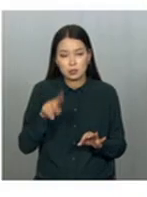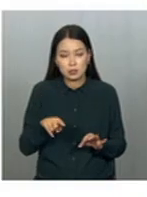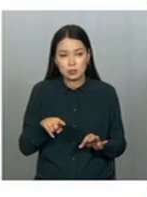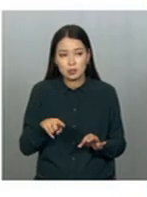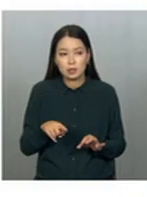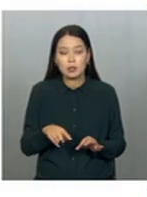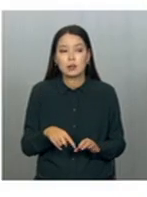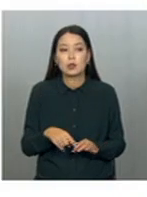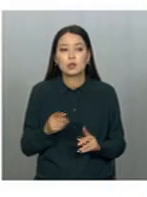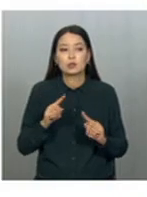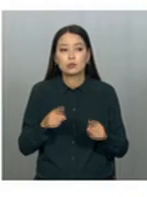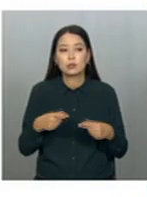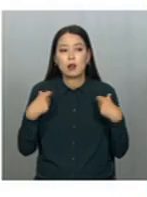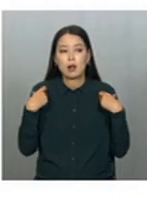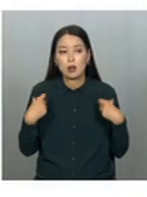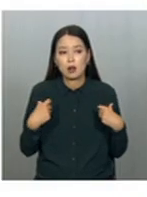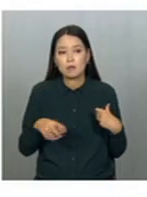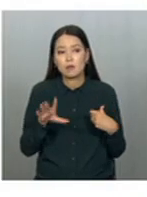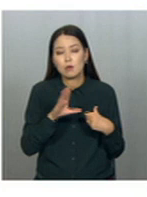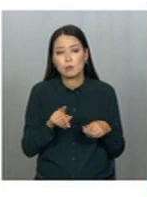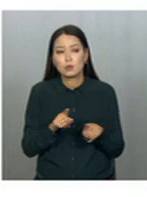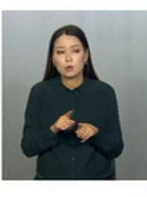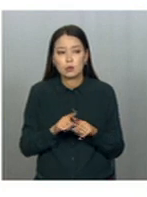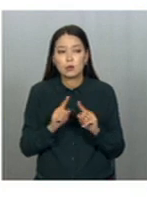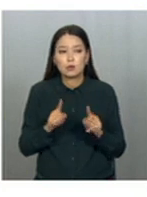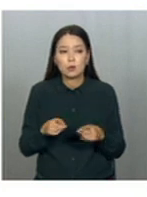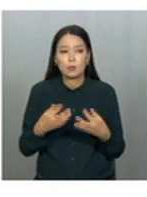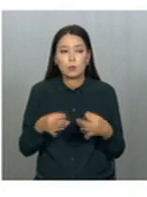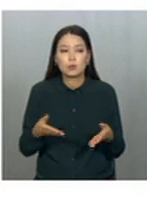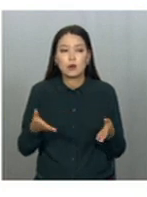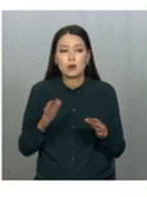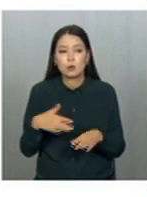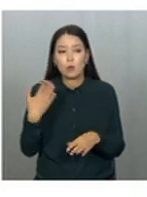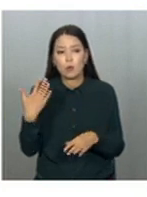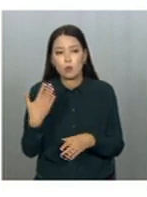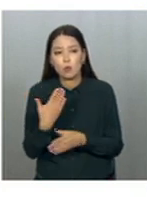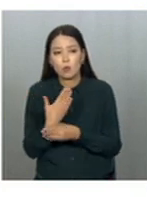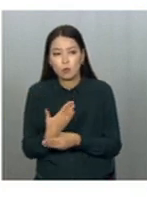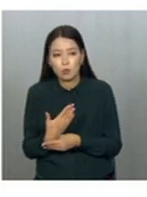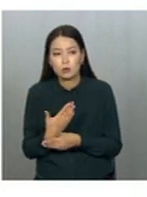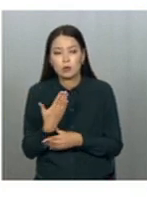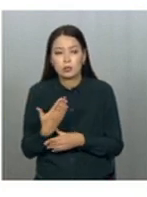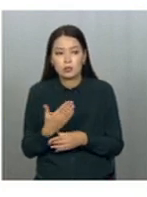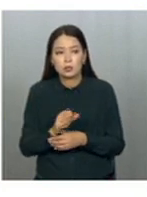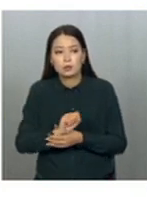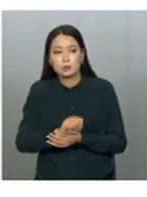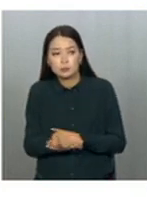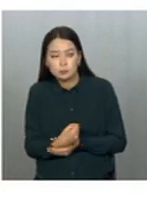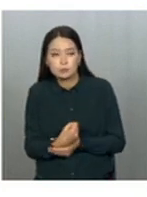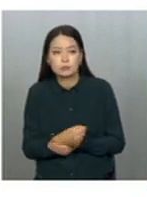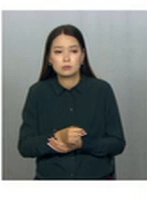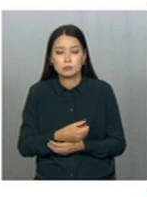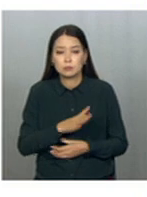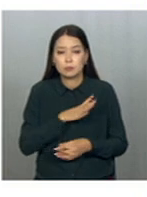Тұтқын офицерді тақымынан суырып алды да, бос қалған оң қолымен оның қара құсын бүріп, мытып-мытып жіберді.